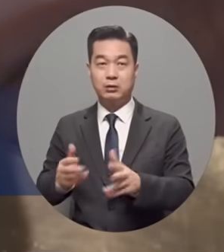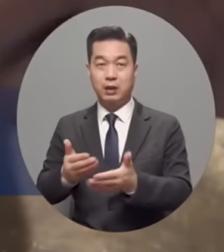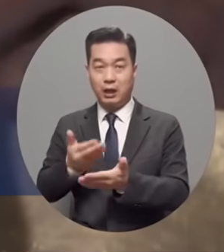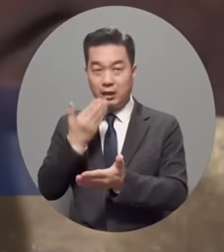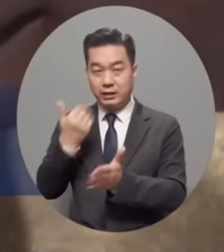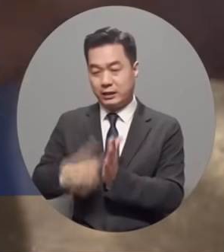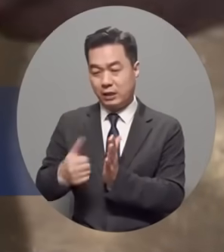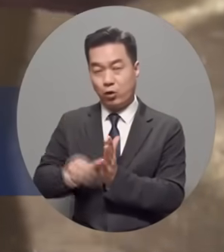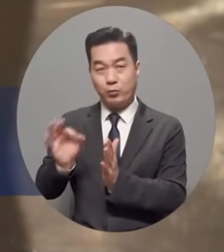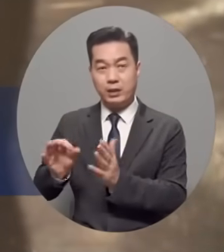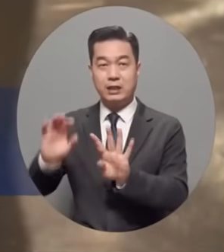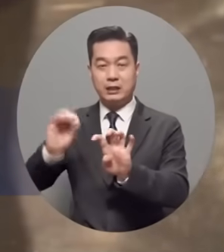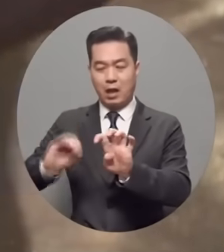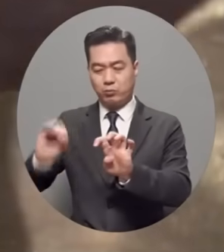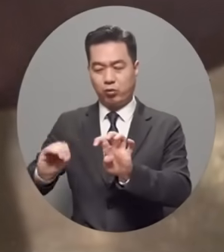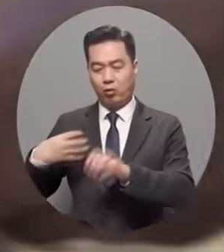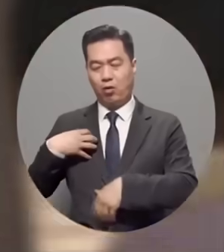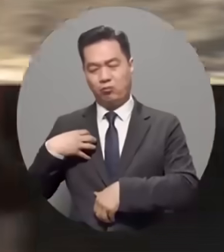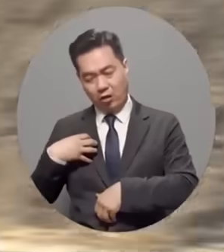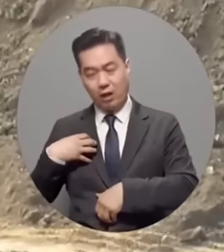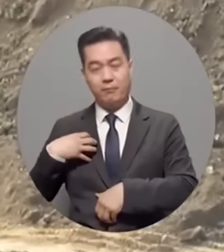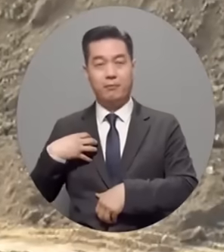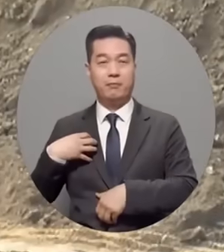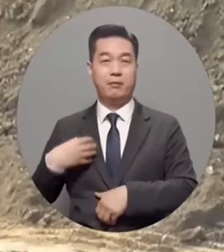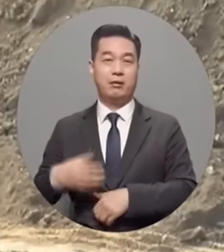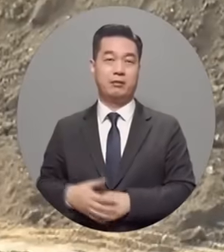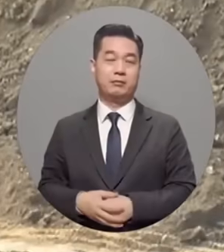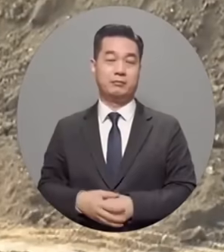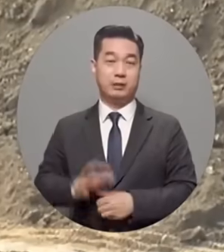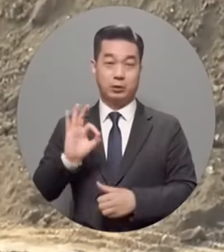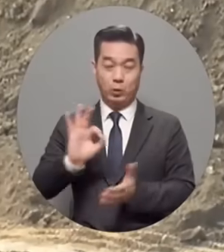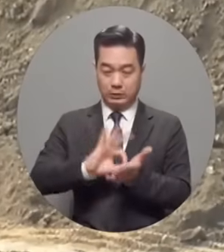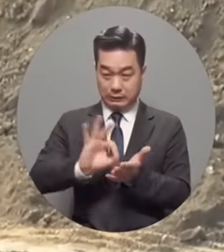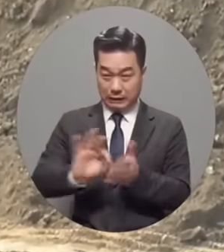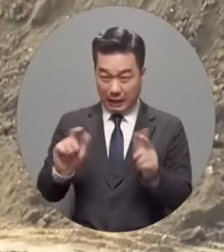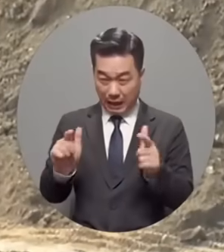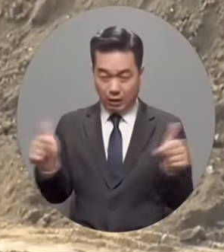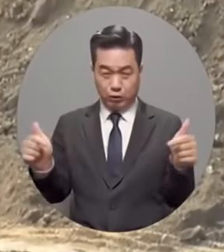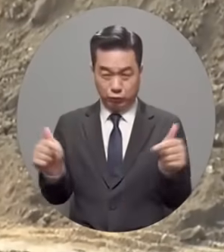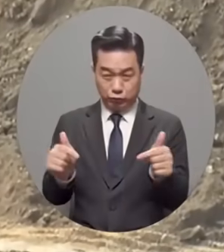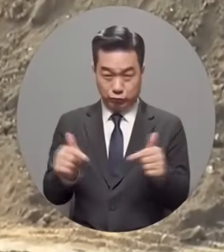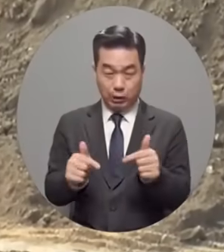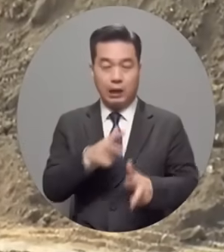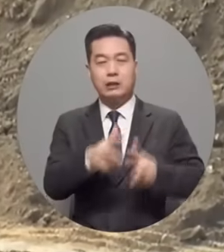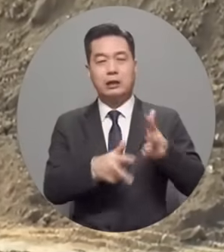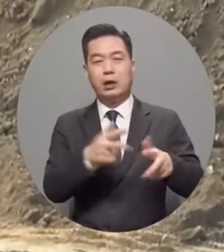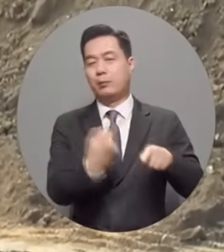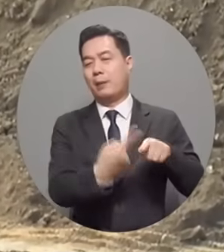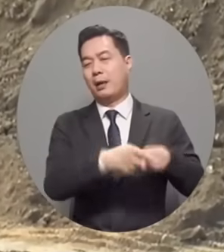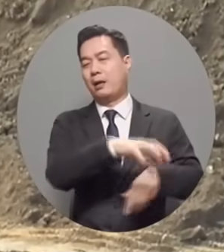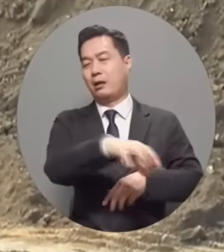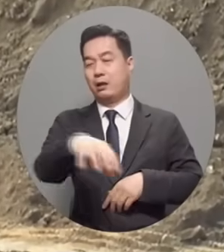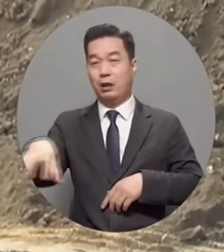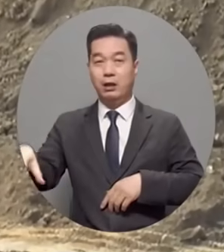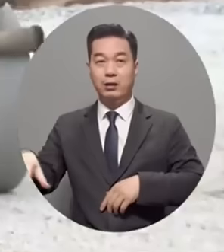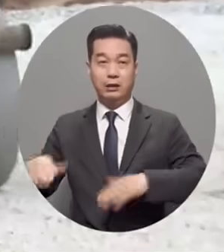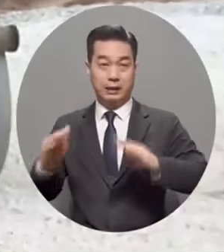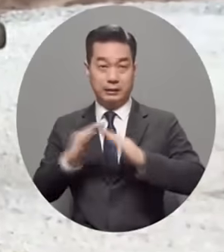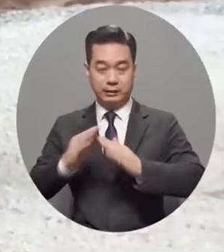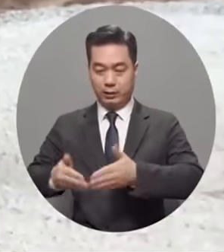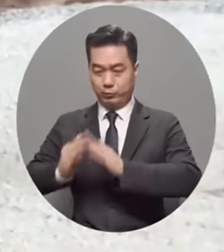부담은 저희한테만 오는 거죠. 돈을 안 쓰는 건 산업 영역도 비슷합니다. 부동산 경기의 침체